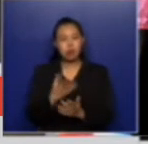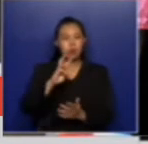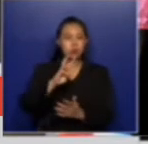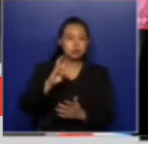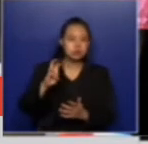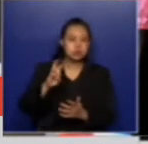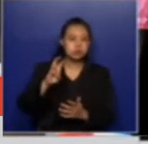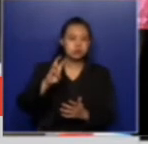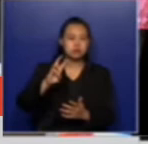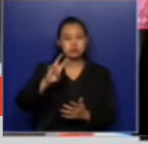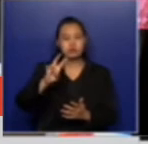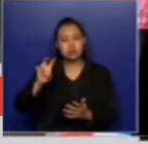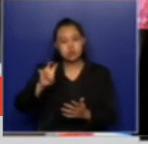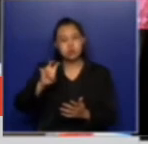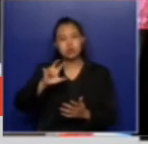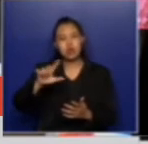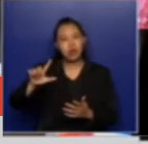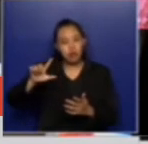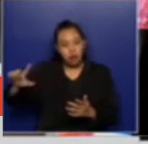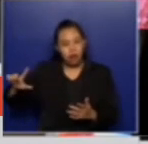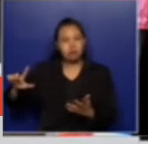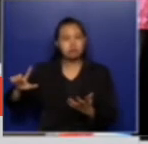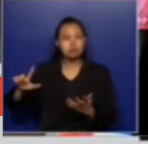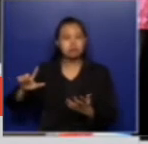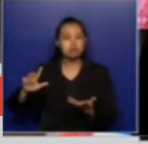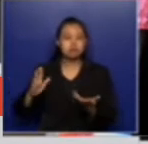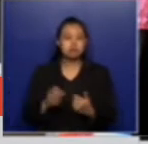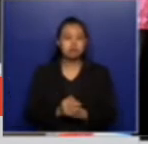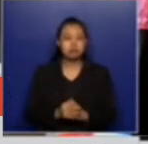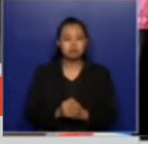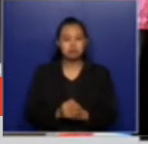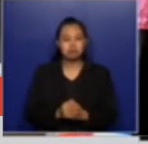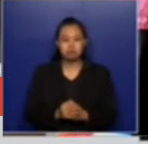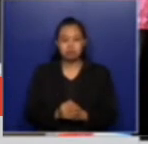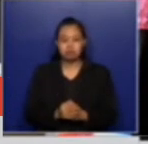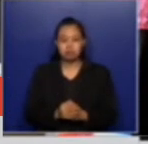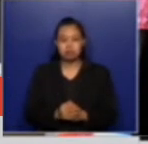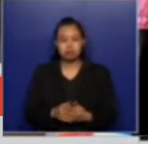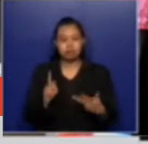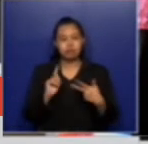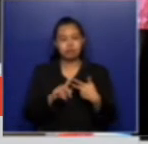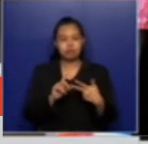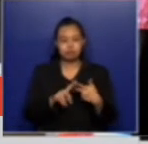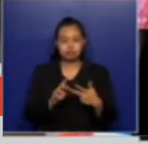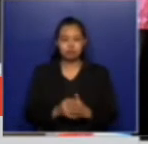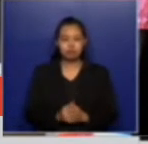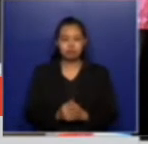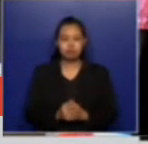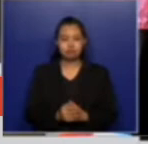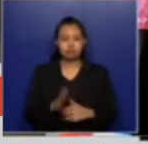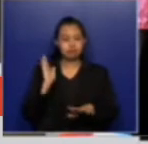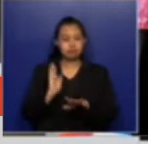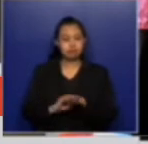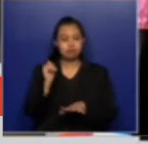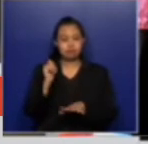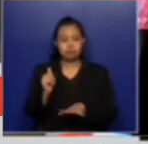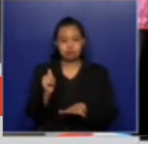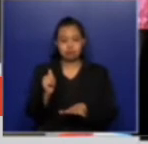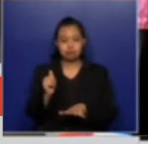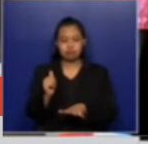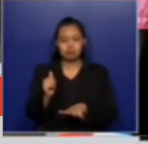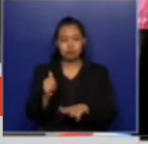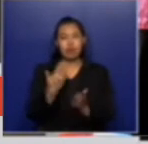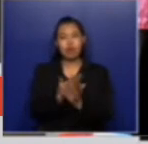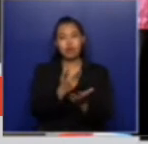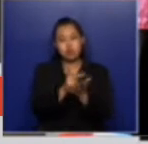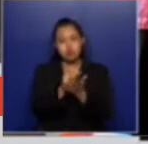6-700 ล้านล้าน6-700 ล้านล้านนะไม่ใช่6-700 6-700 ล้านล้านข้อที่2ความสามารถในการกู้เงิน